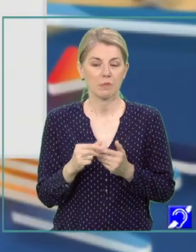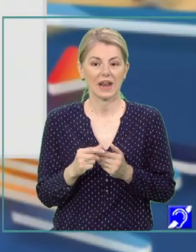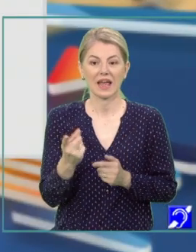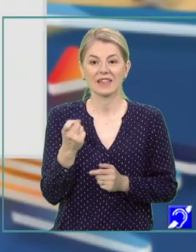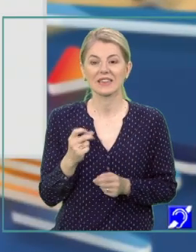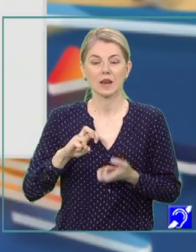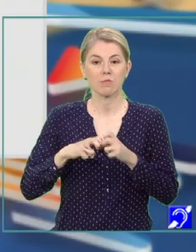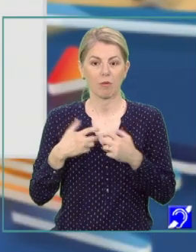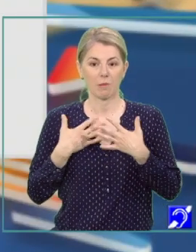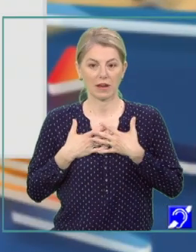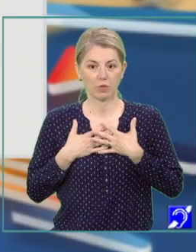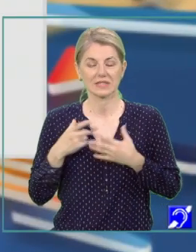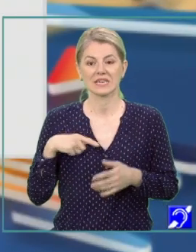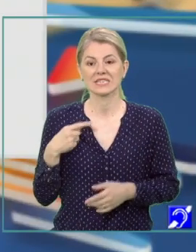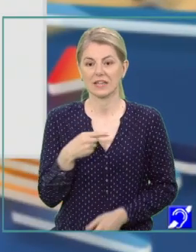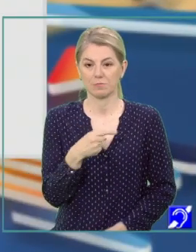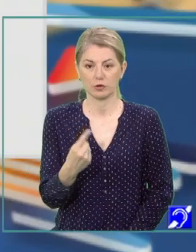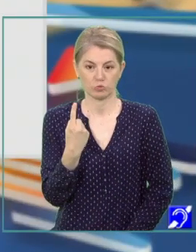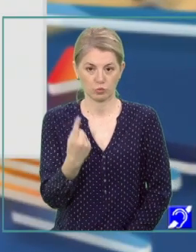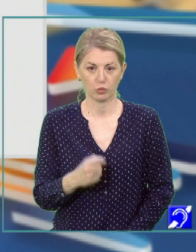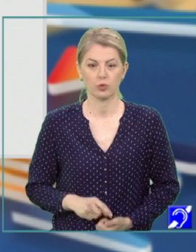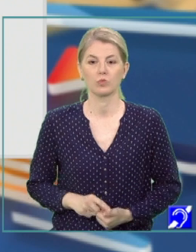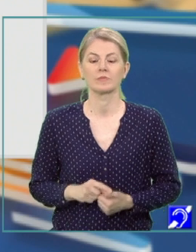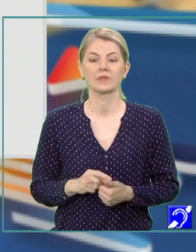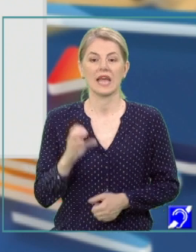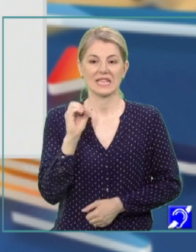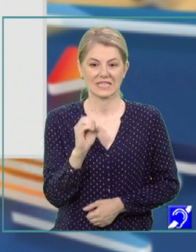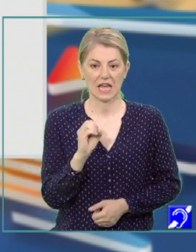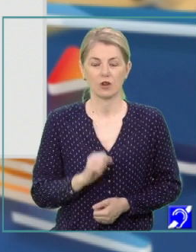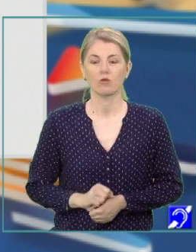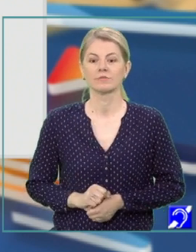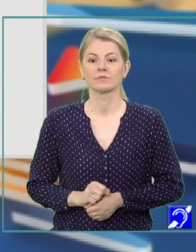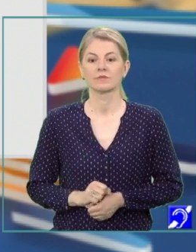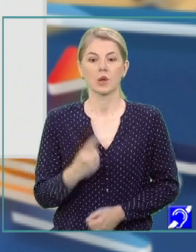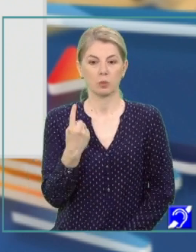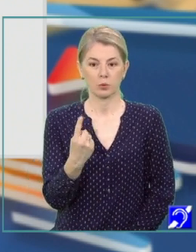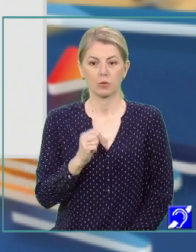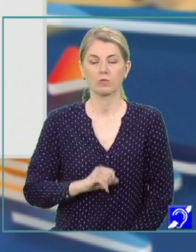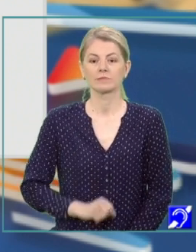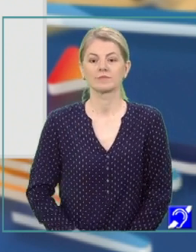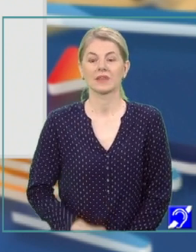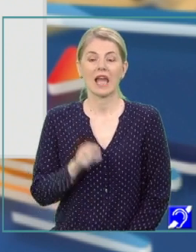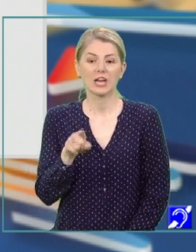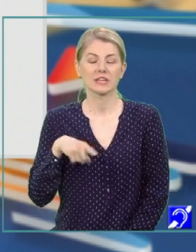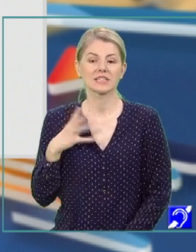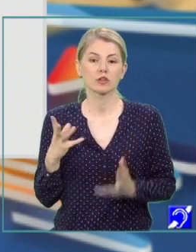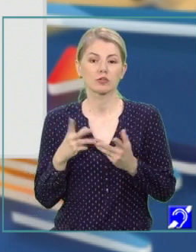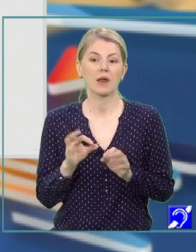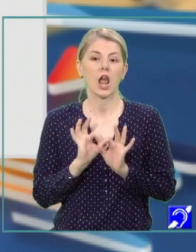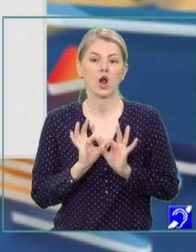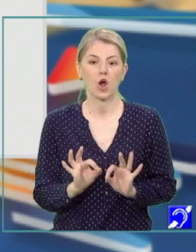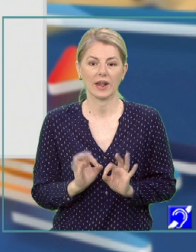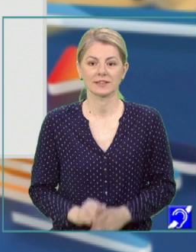din problema noastră sunt minus 1, 0, 1, acestea sunt numerele